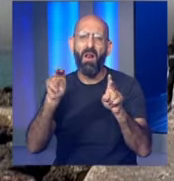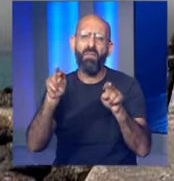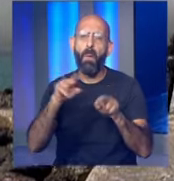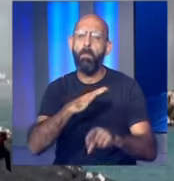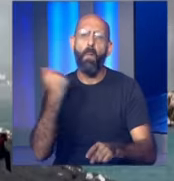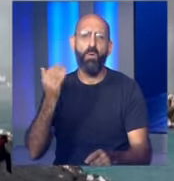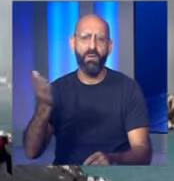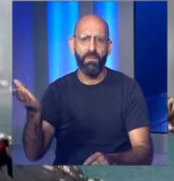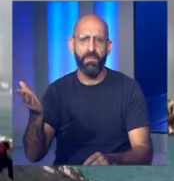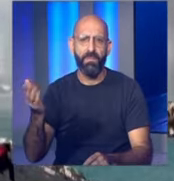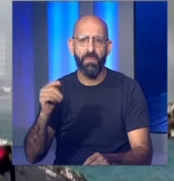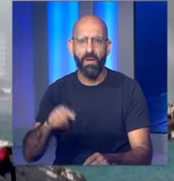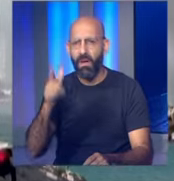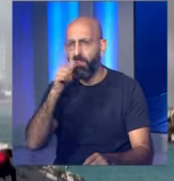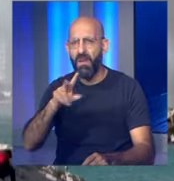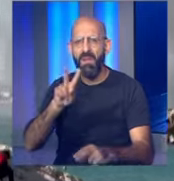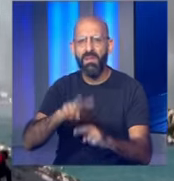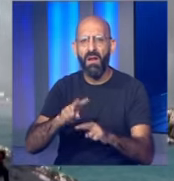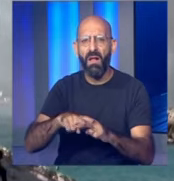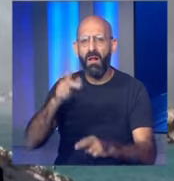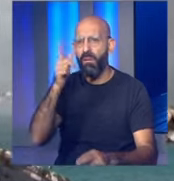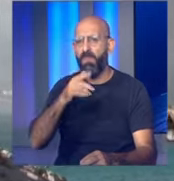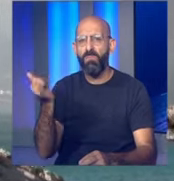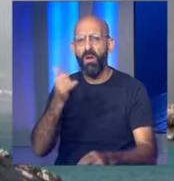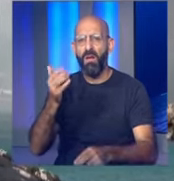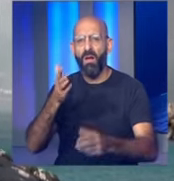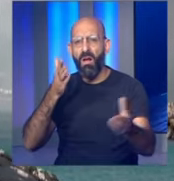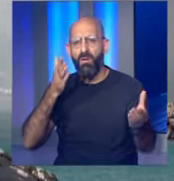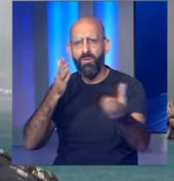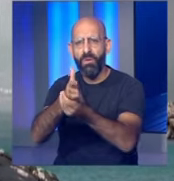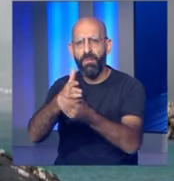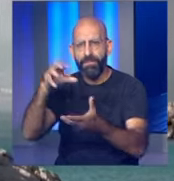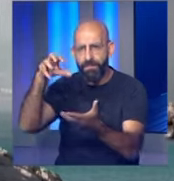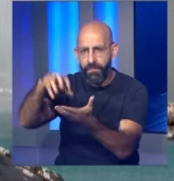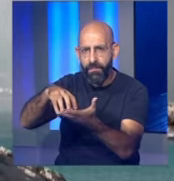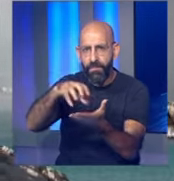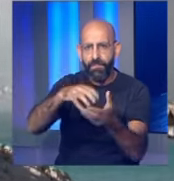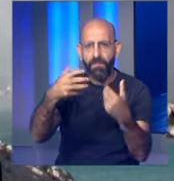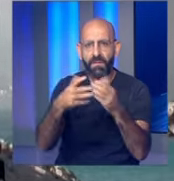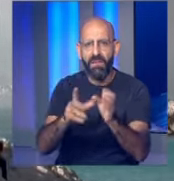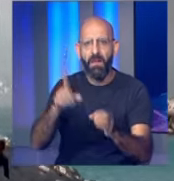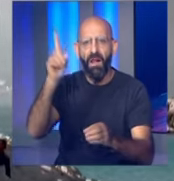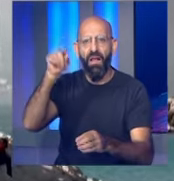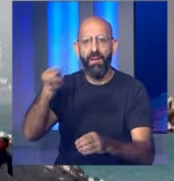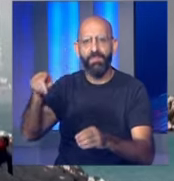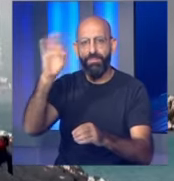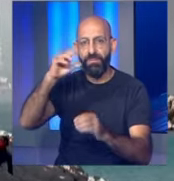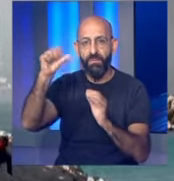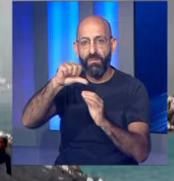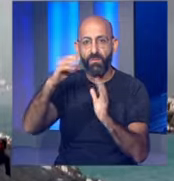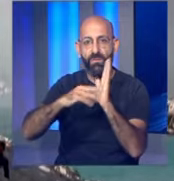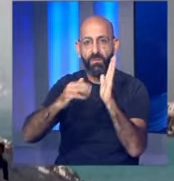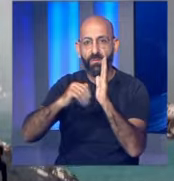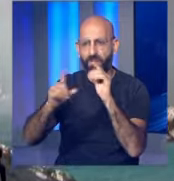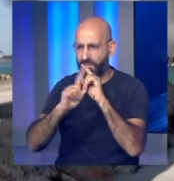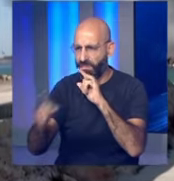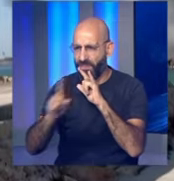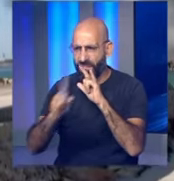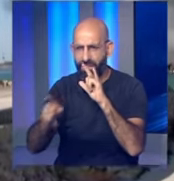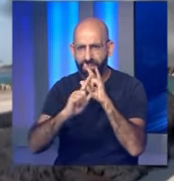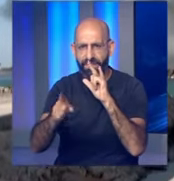الإعلام، حيث صورة الموت بذاته. الاحتلال الإسرائيلي زعم أن آلته الحربية هاجمت